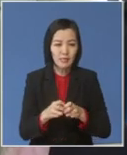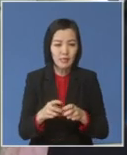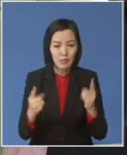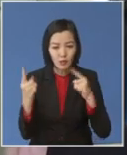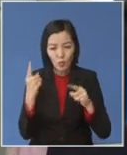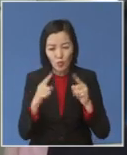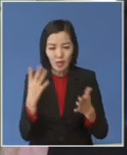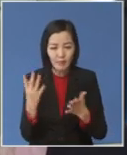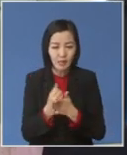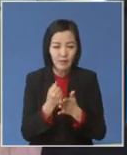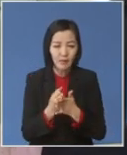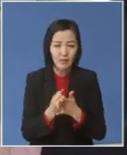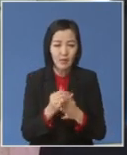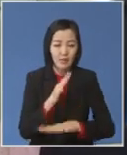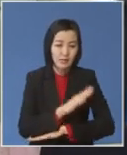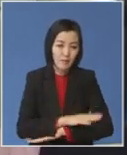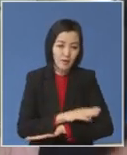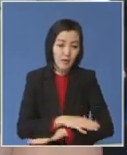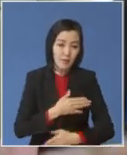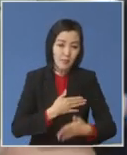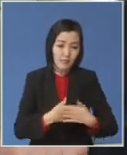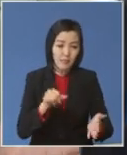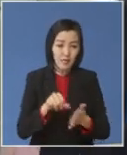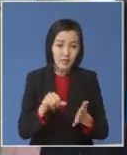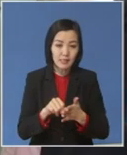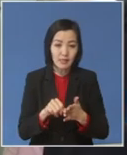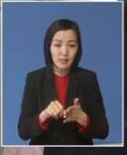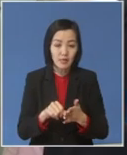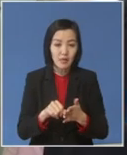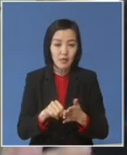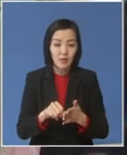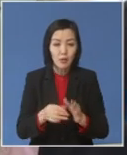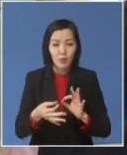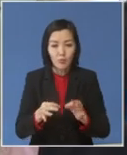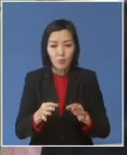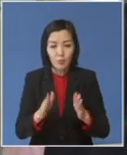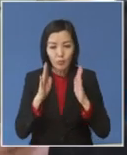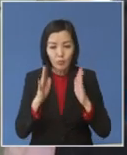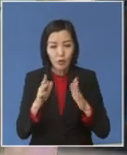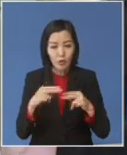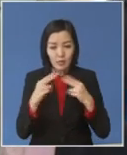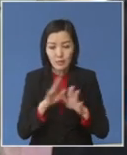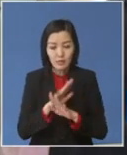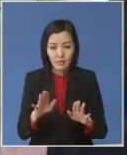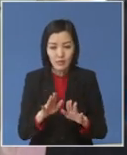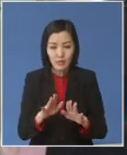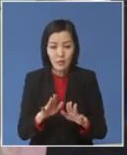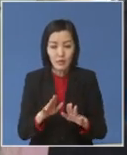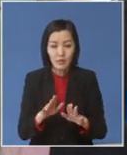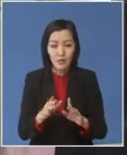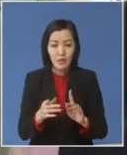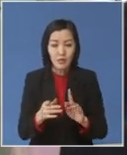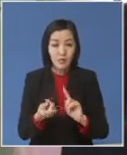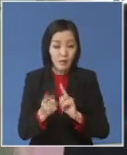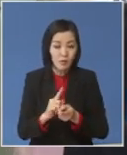табады, сабаққа белсене кіріседі. Яғни тек қана ол жерде олар тыңдаушы болып емес, керісінше жұмыс жасаушы болып келеді. Біз тек